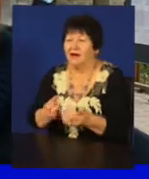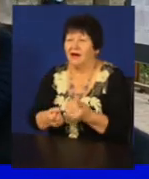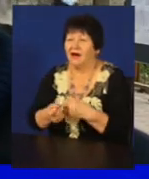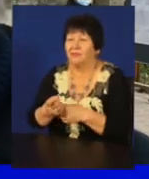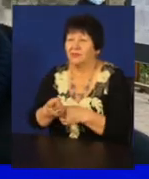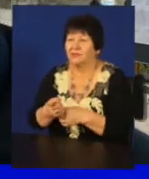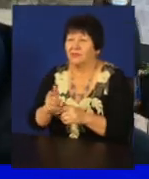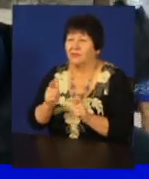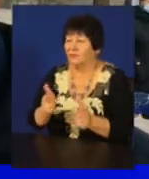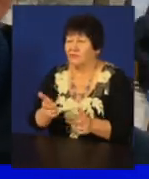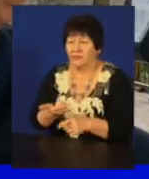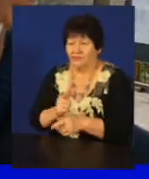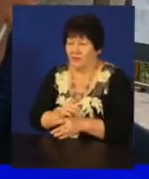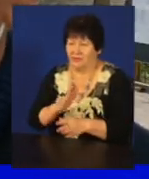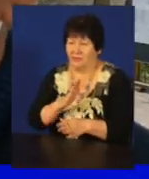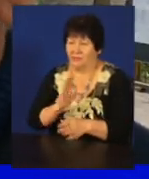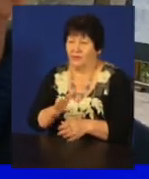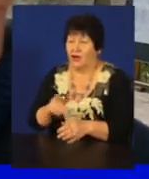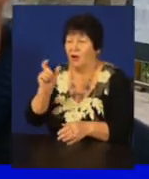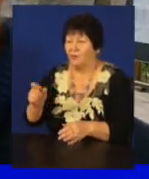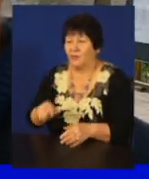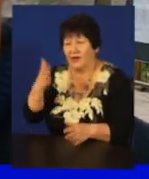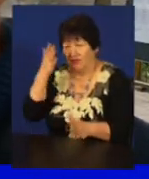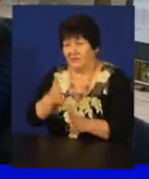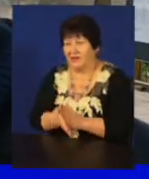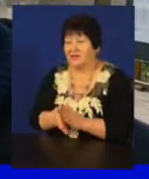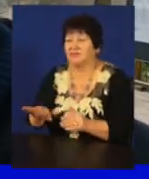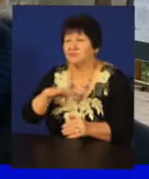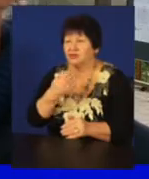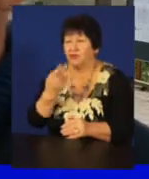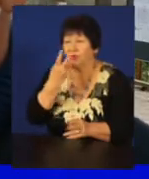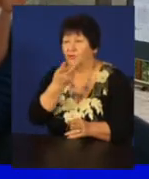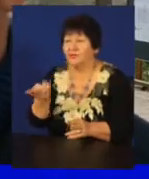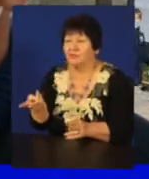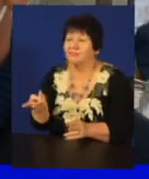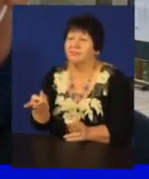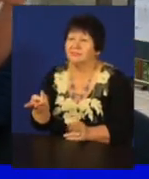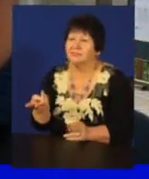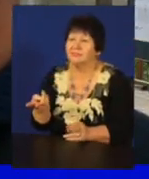un confort foarte bun, populația înțelege și noi ne uităm și după